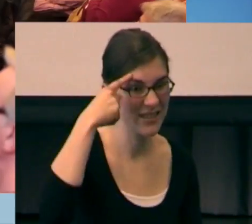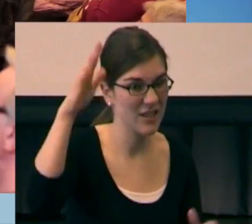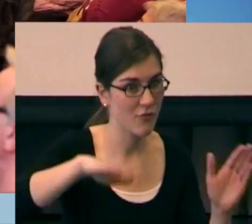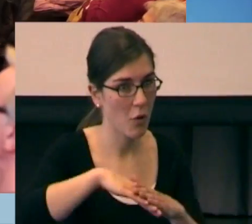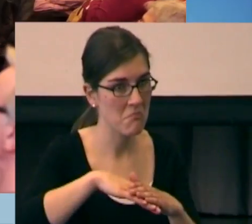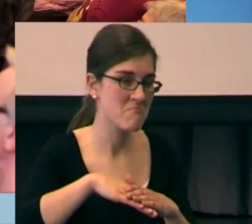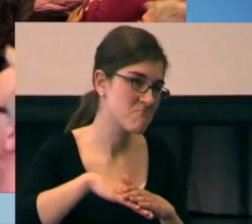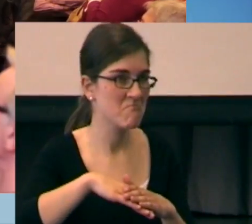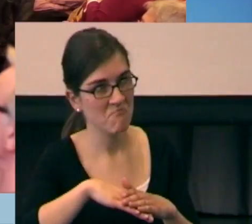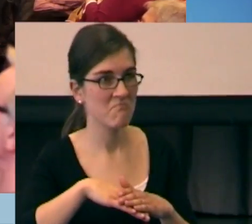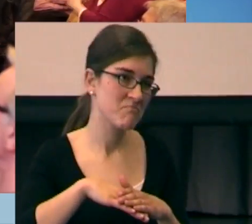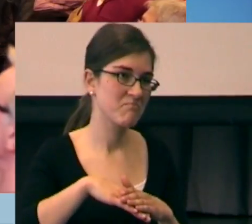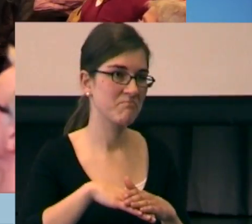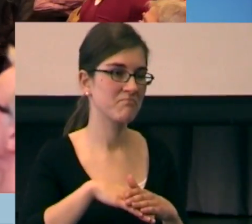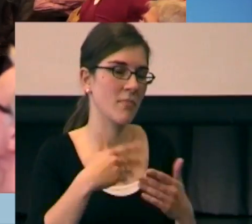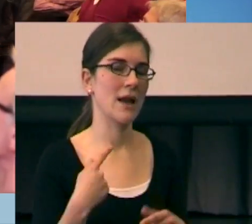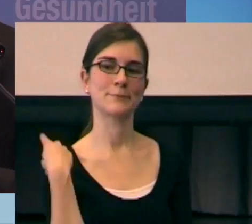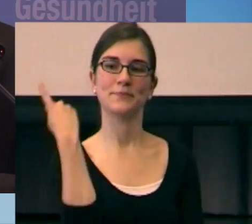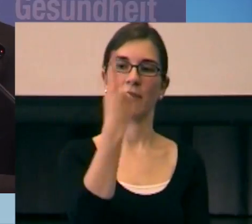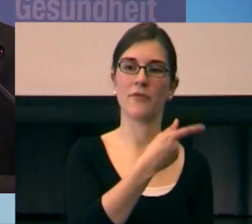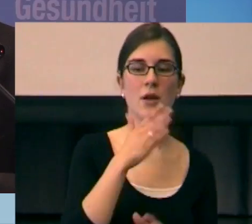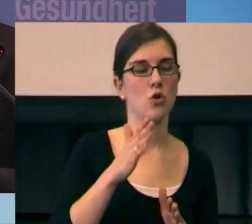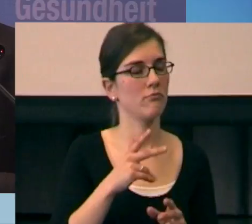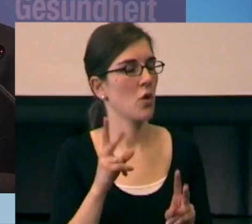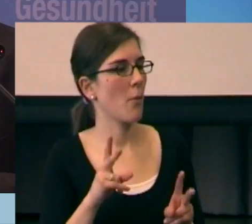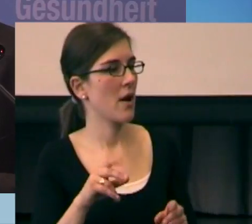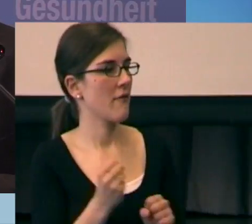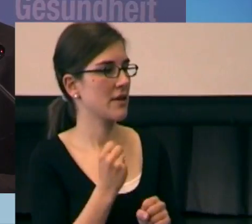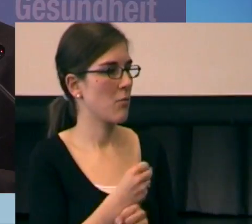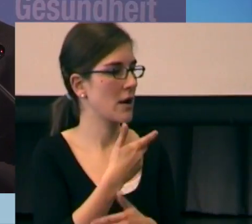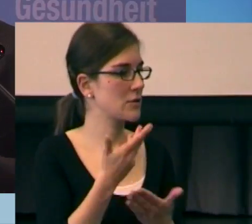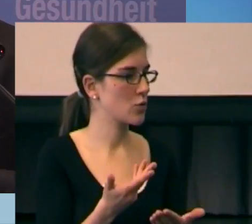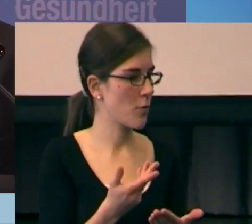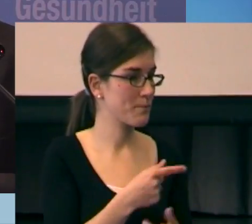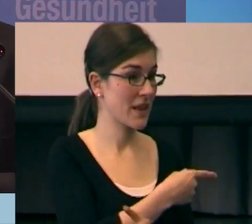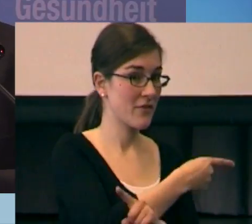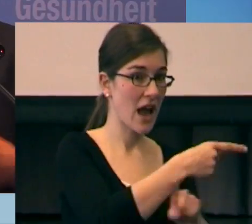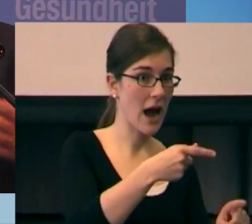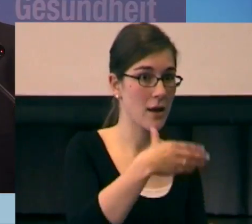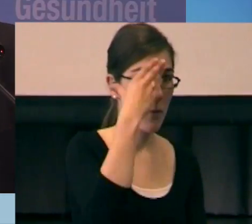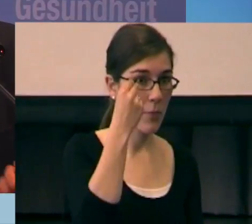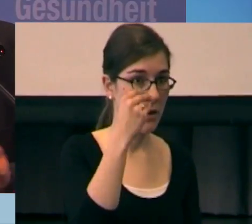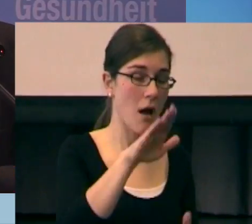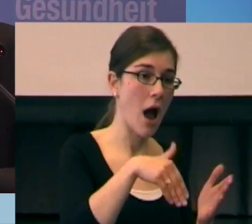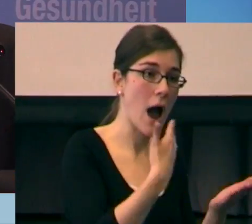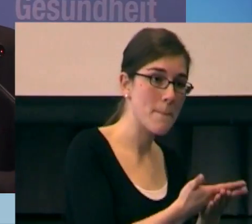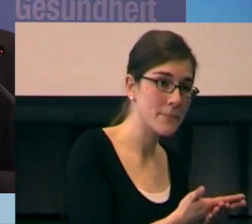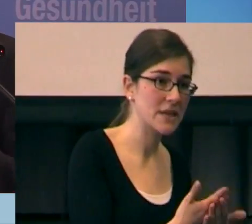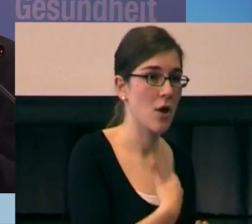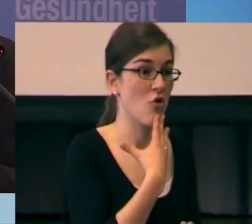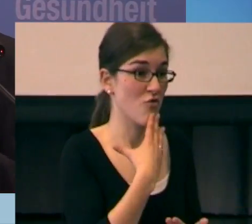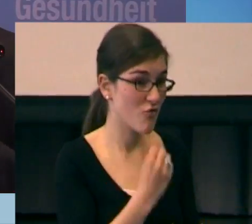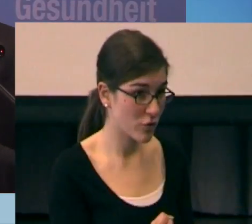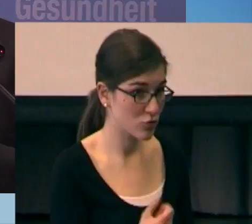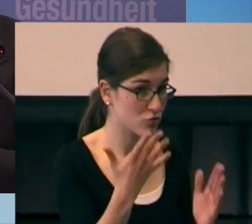Also wir machen das so, dass wir in der Regel allen Männern in dem Alter, die dafür in Frage kommen, es anbieten, fragen, möchten sie es haben.